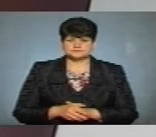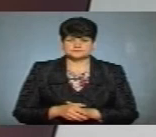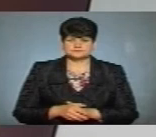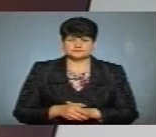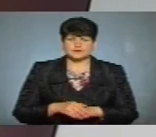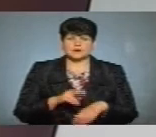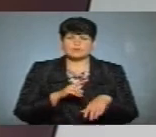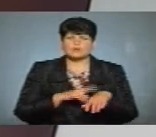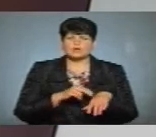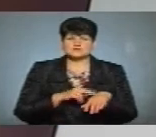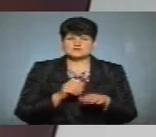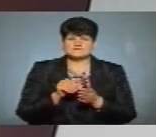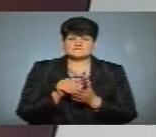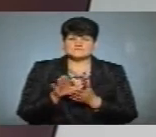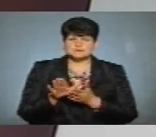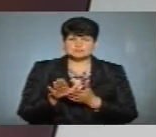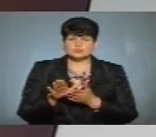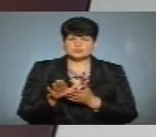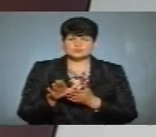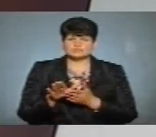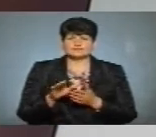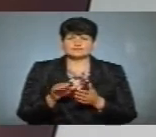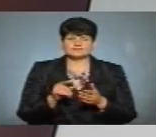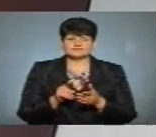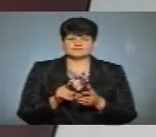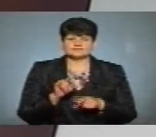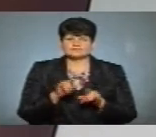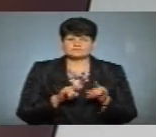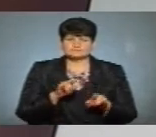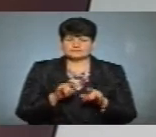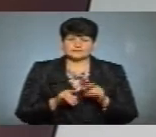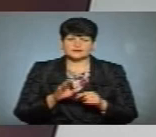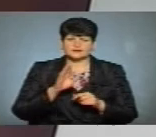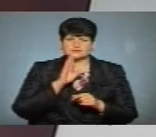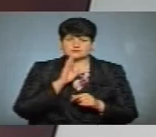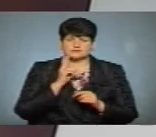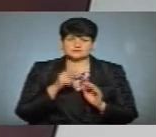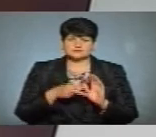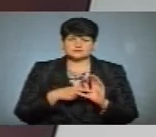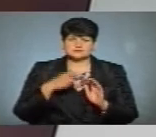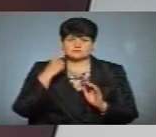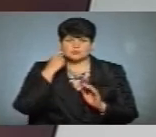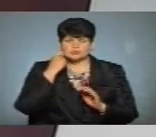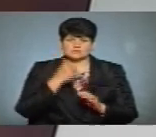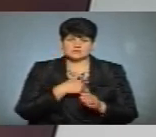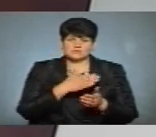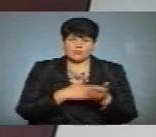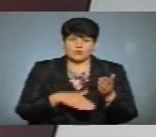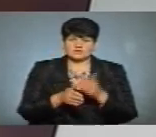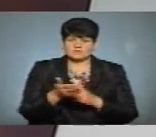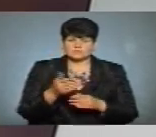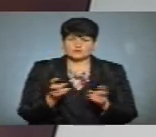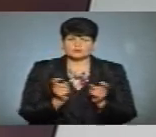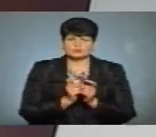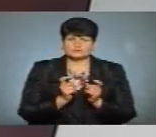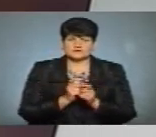Патрульні поліцейські відмовили від самогубства 23-річну тернополянку. Жінка намагалася порізати вени, бо посварилася з чоловіком,